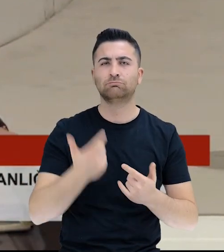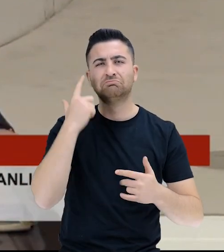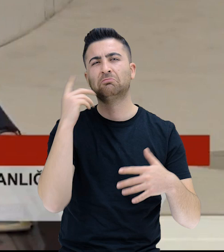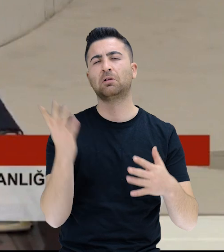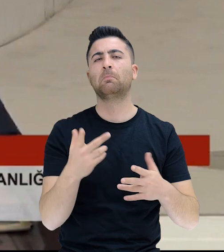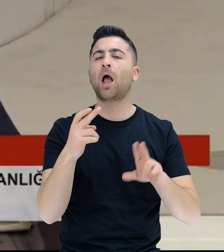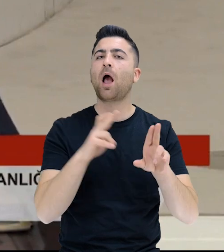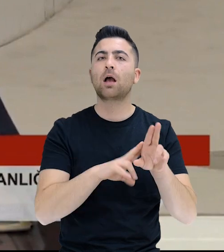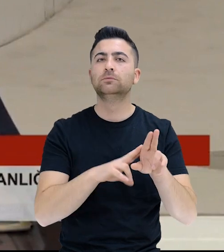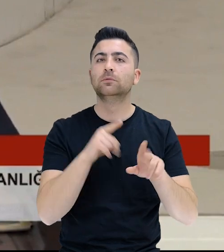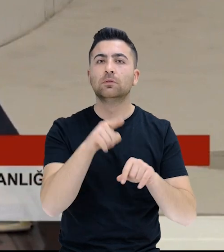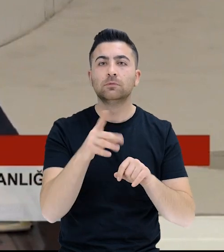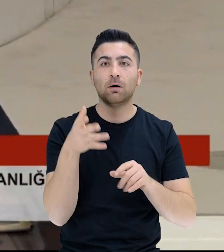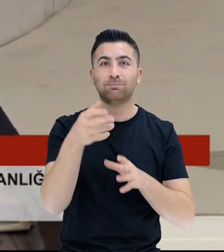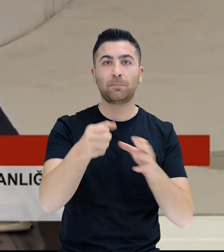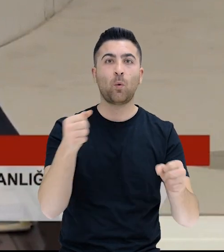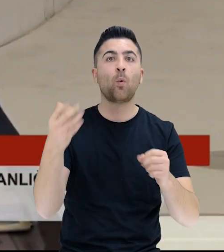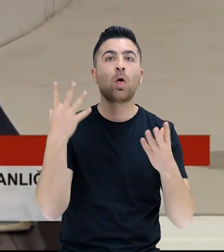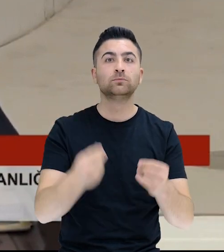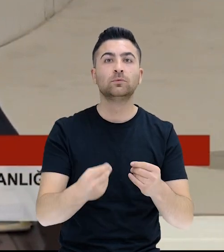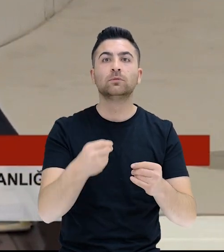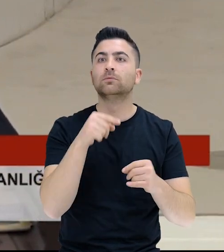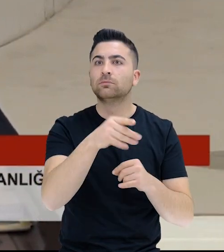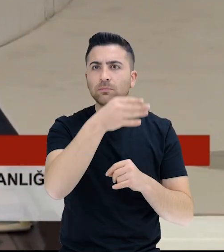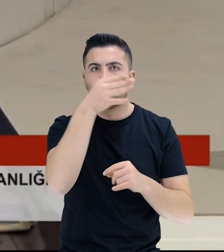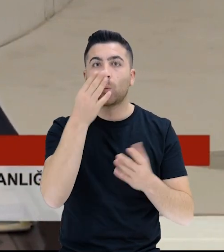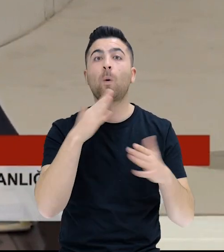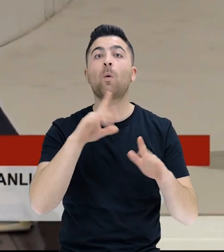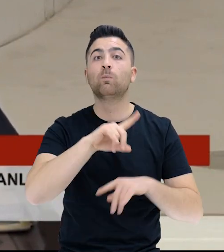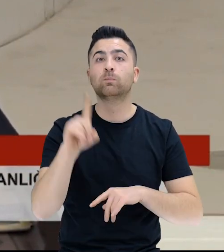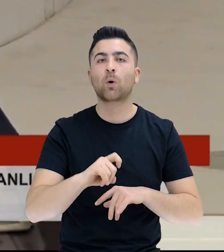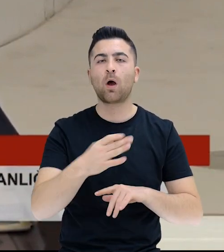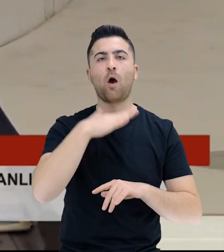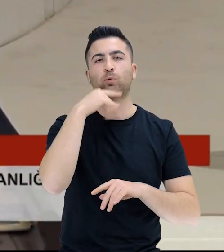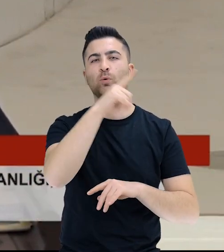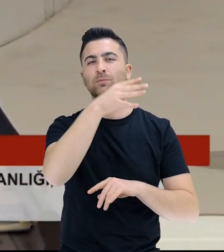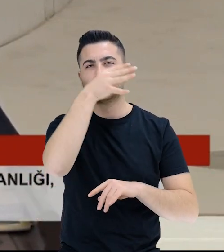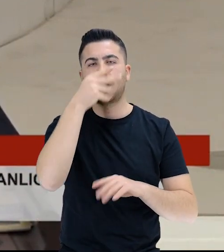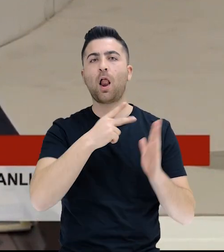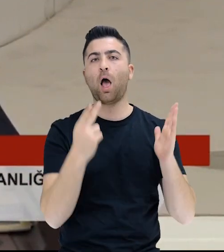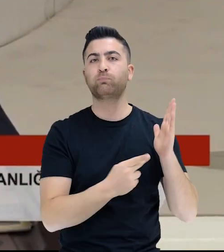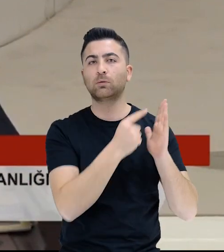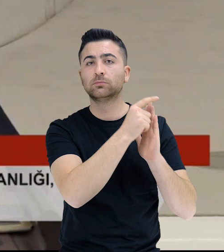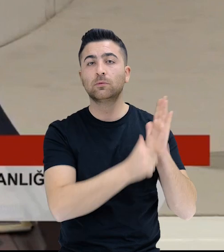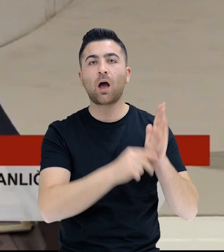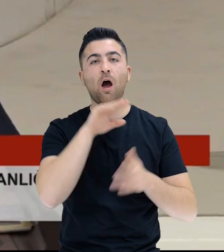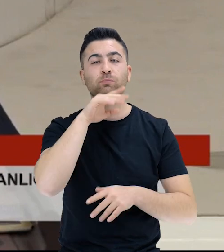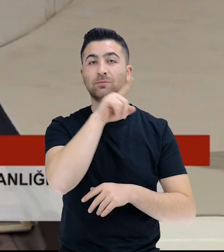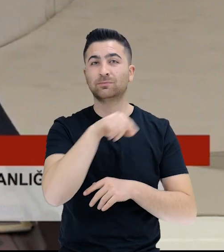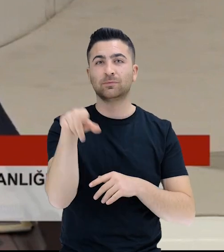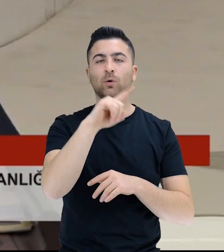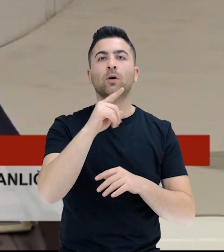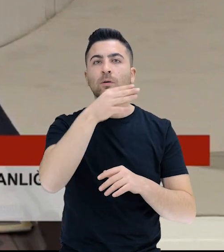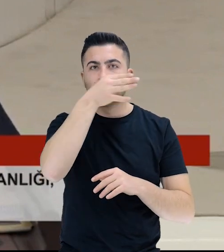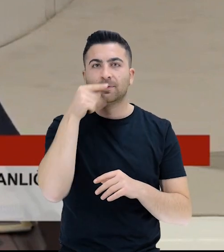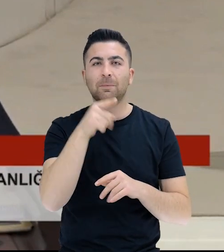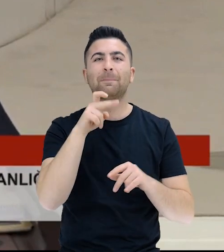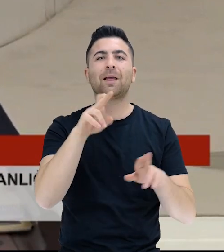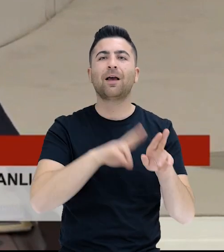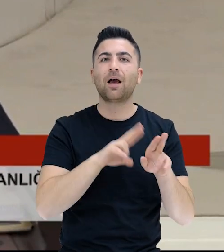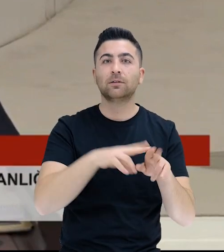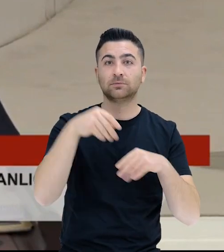da acaba PKK'dan yakaladığımız uyuşturucular yok mu? Avrupa uyuşturucu raporunda